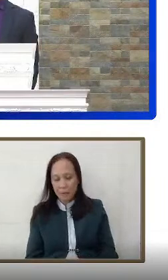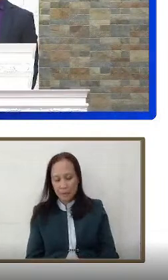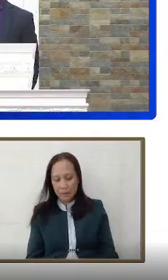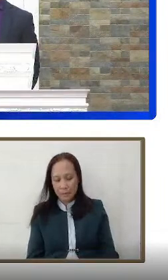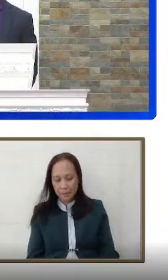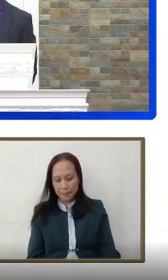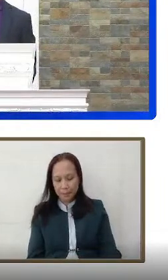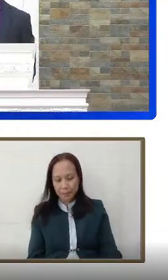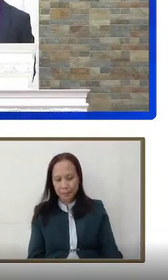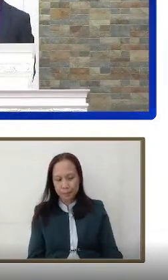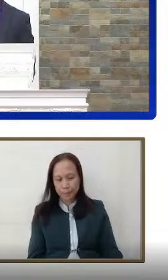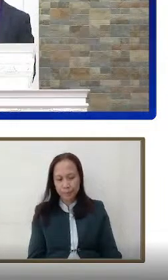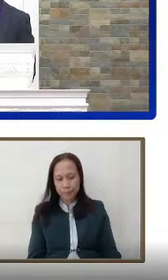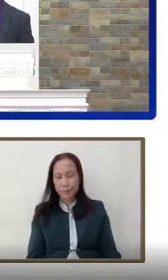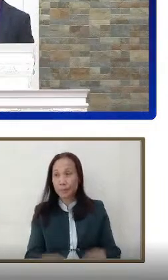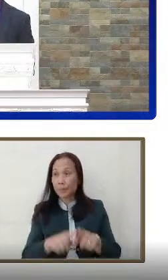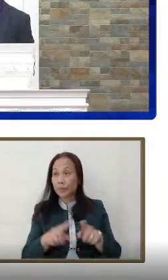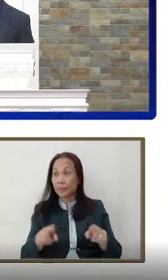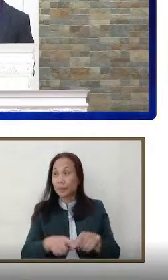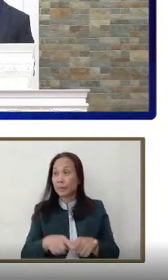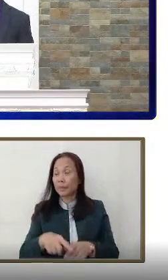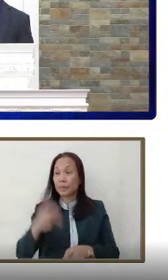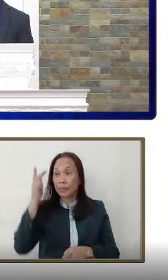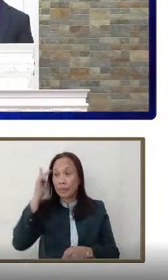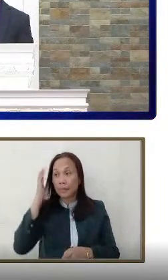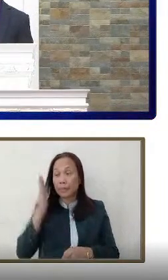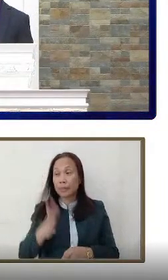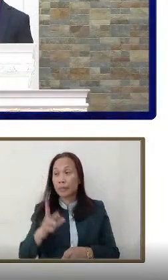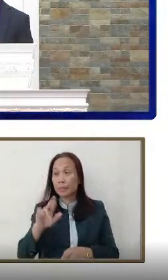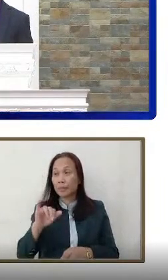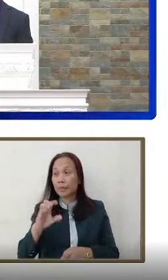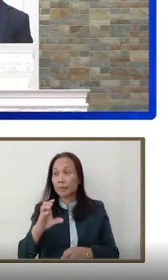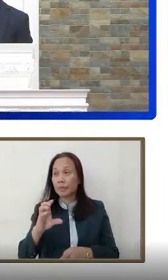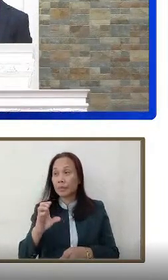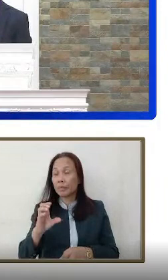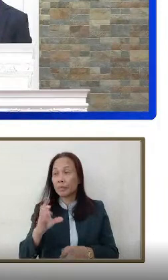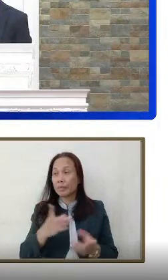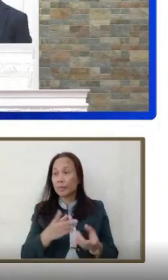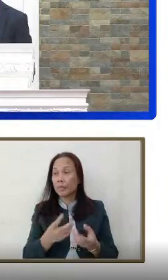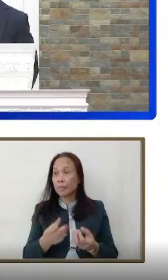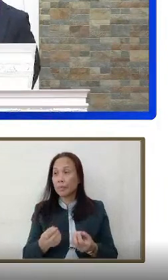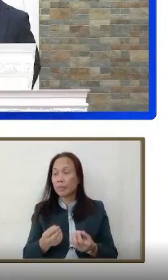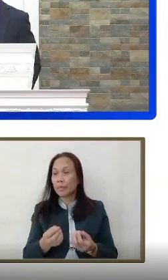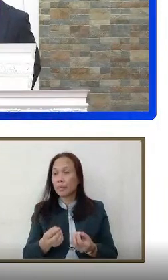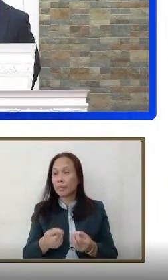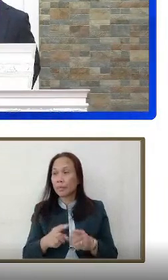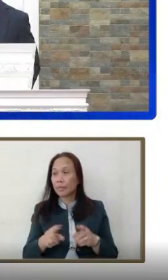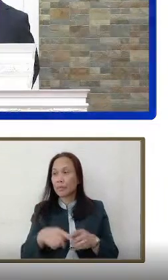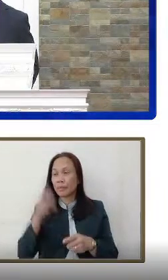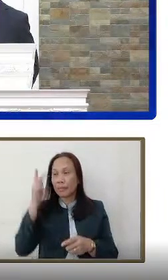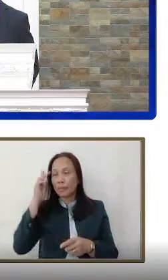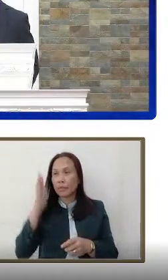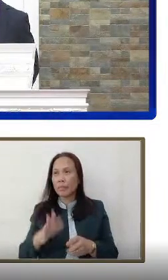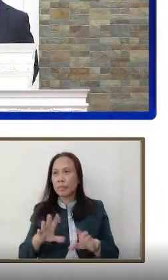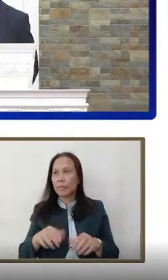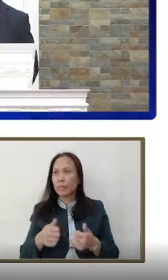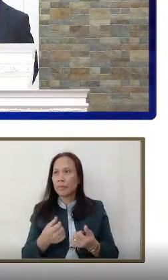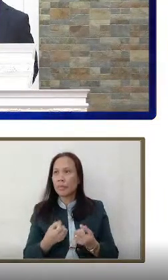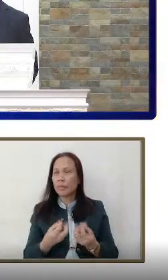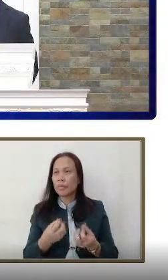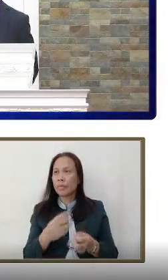No, I mean, ikaw, nung kinuha mo yung gawain, nung ikaw na nagsimula dyan, ilang taon ka na?